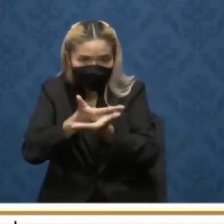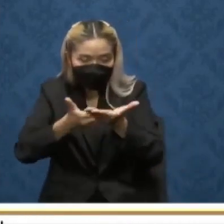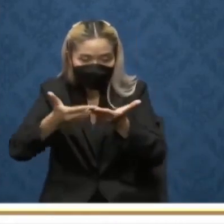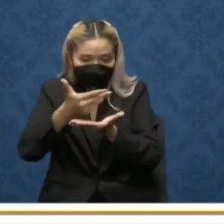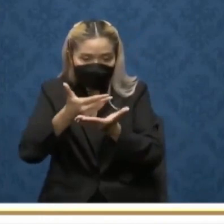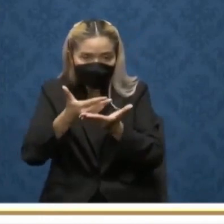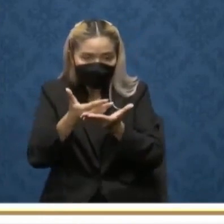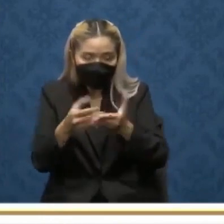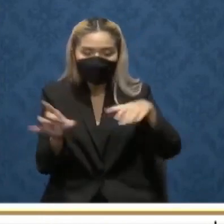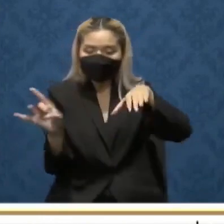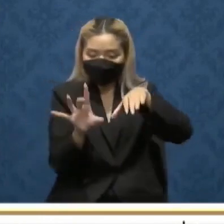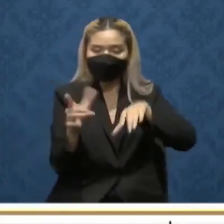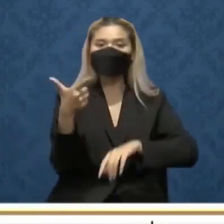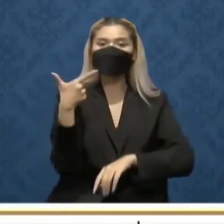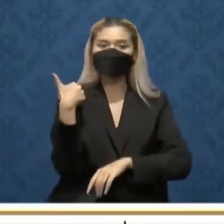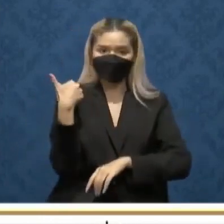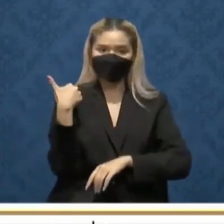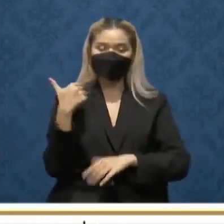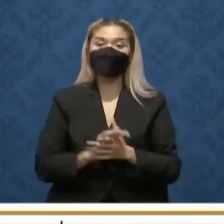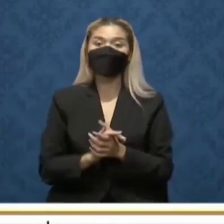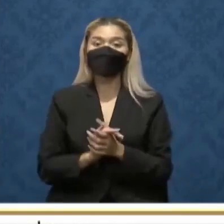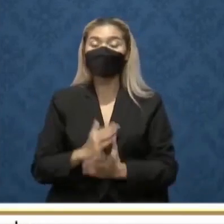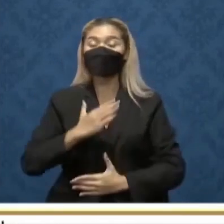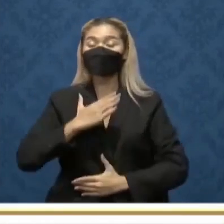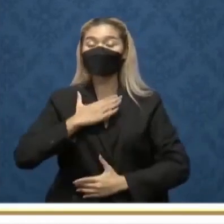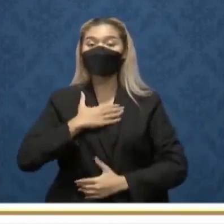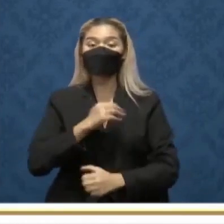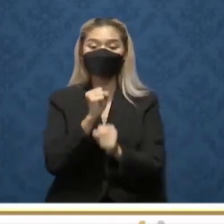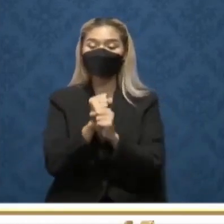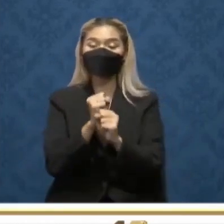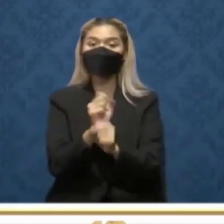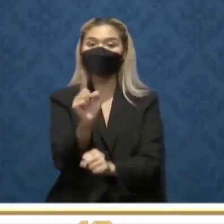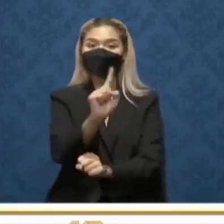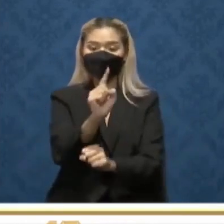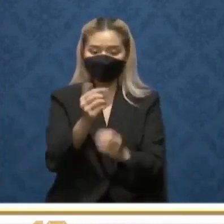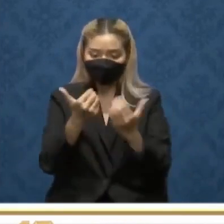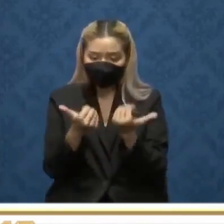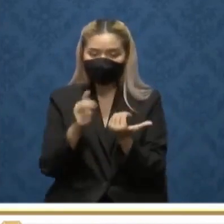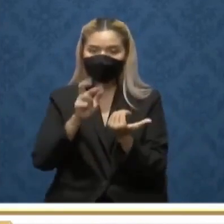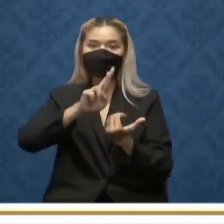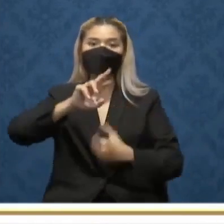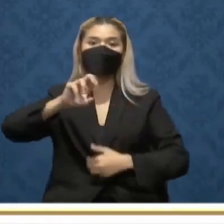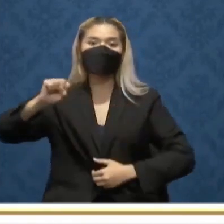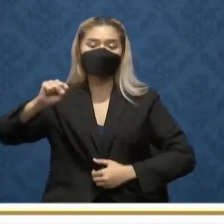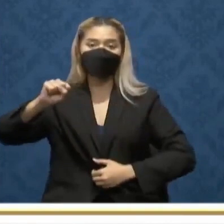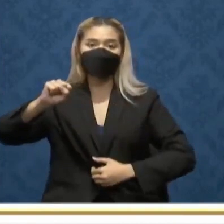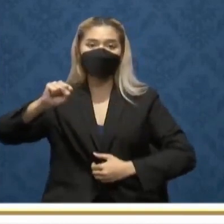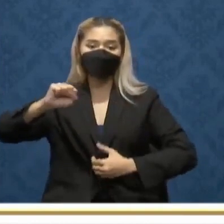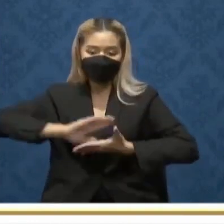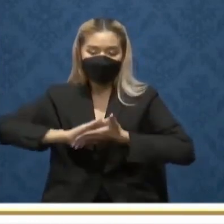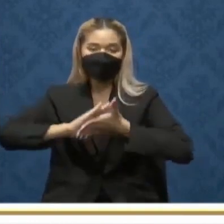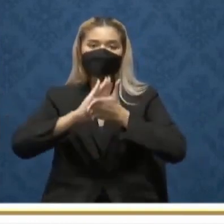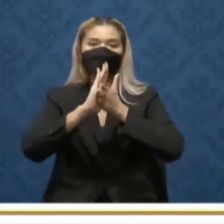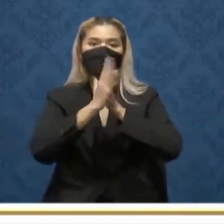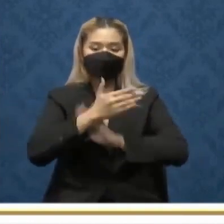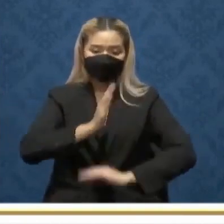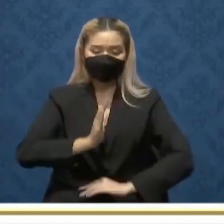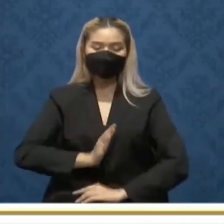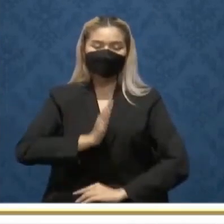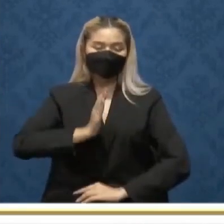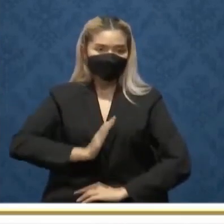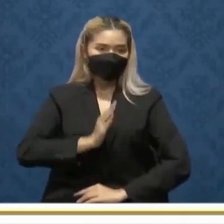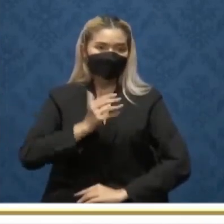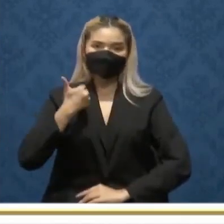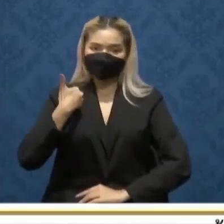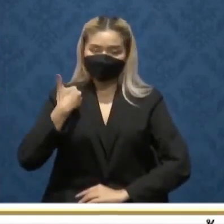าพเราจะทำให้สภานิติบัญญัตินั้นกลับมามีตัวตนและศักดิ์ศรีโดยที่